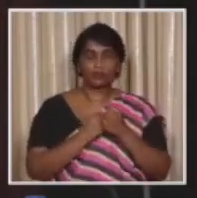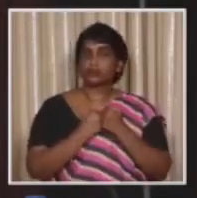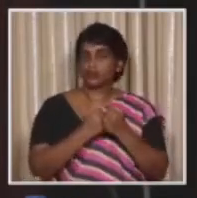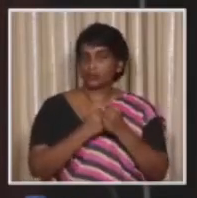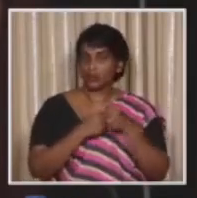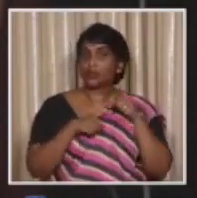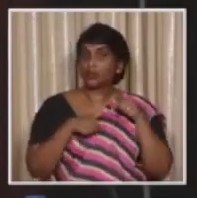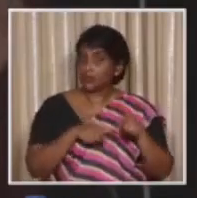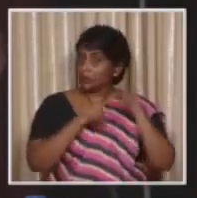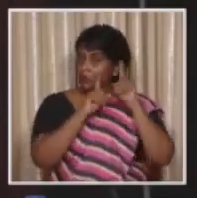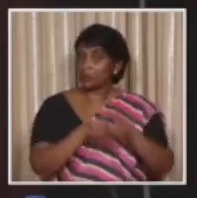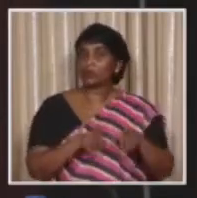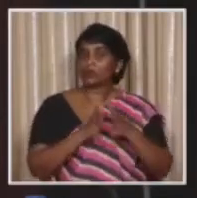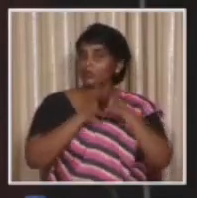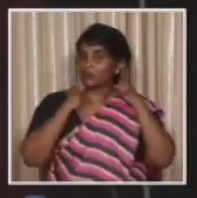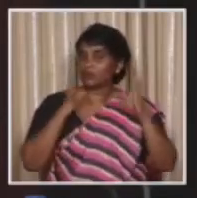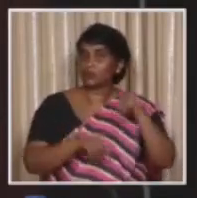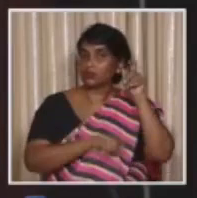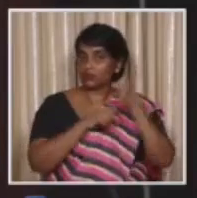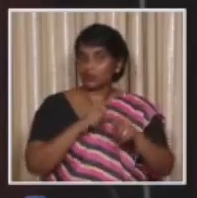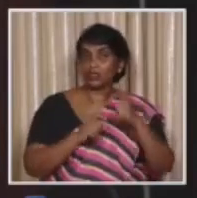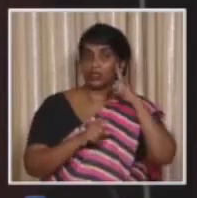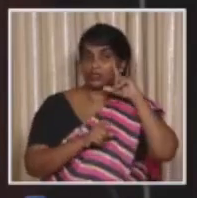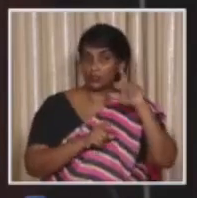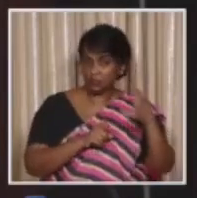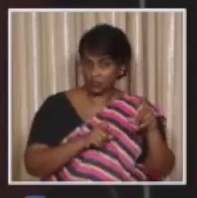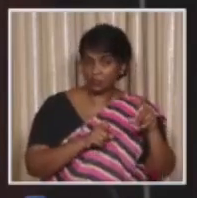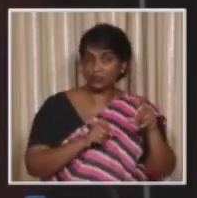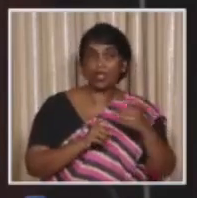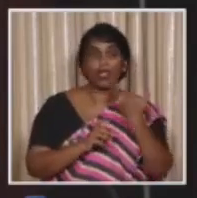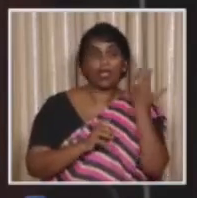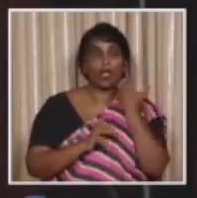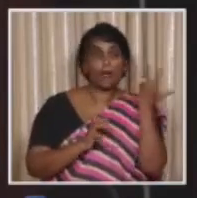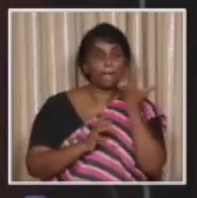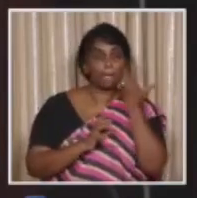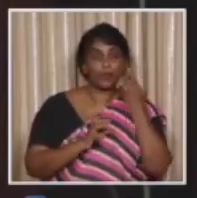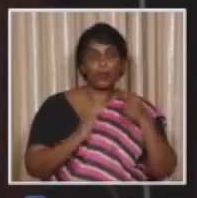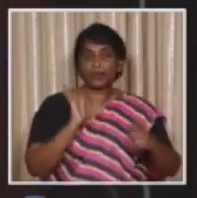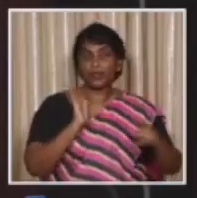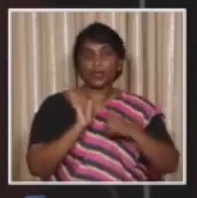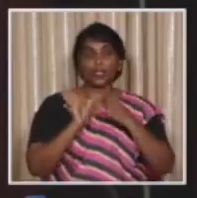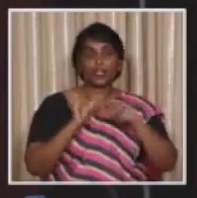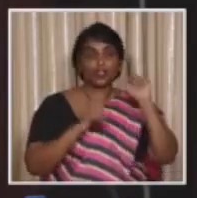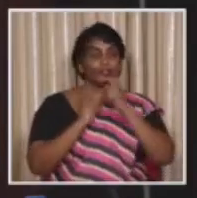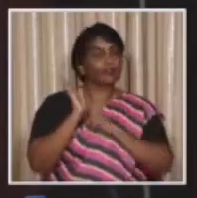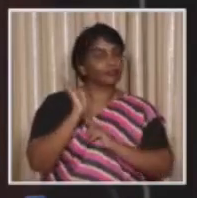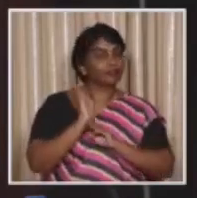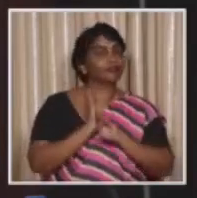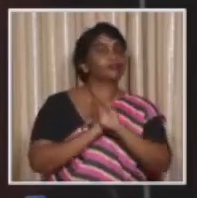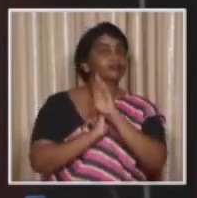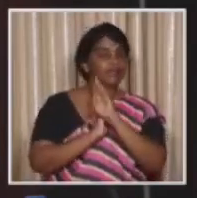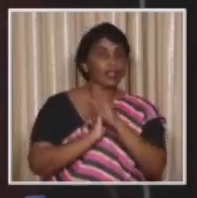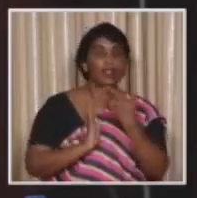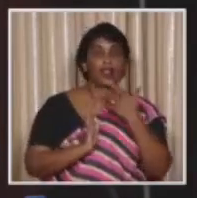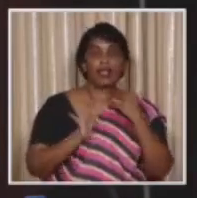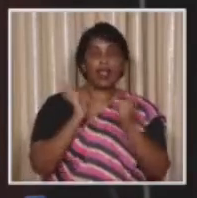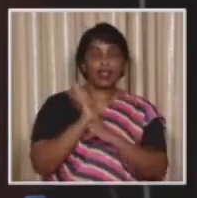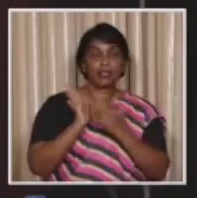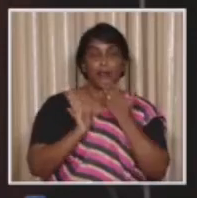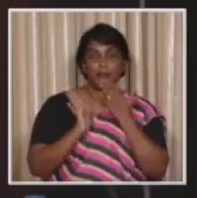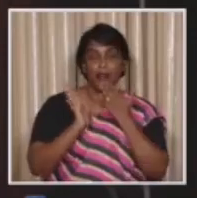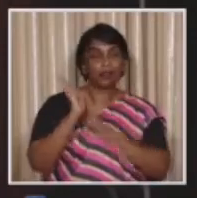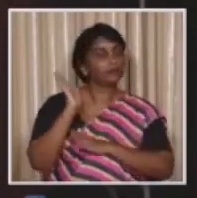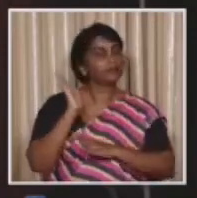කටයුතු ඒ වෙනුත් අතිමහත් බහුතරයක් චීනයේ ඉඳලා අප්‍රිකානු කලාපයට යුරෝපීය කලාපයට ඒ වගේම ලැතින් ඇමරිකානු සහ